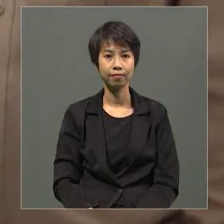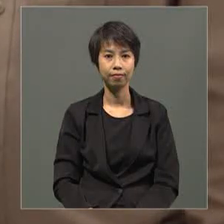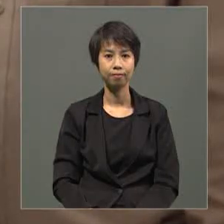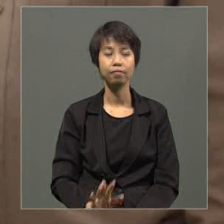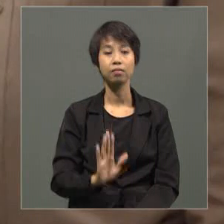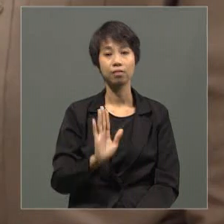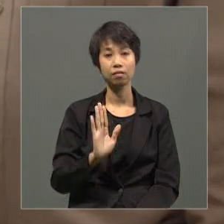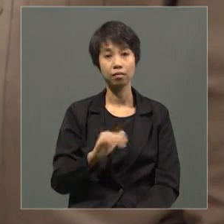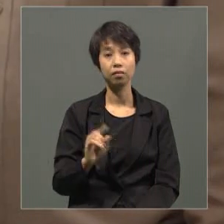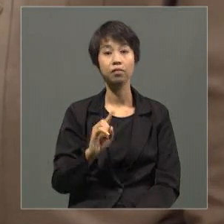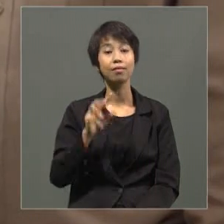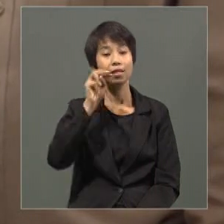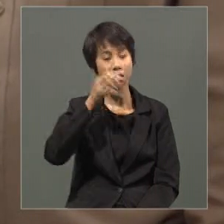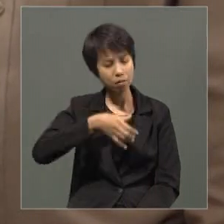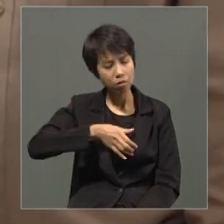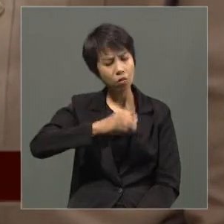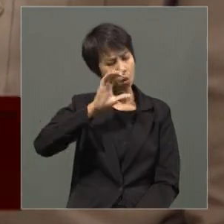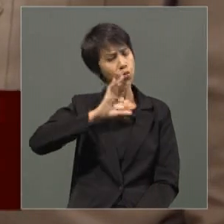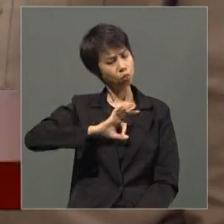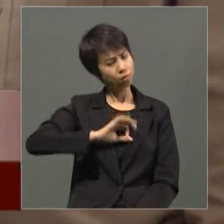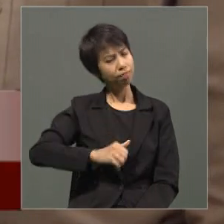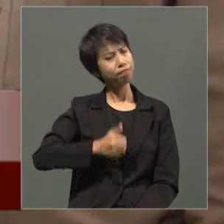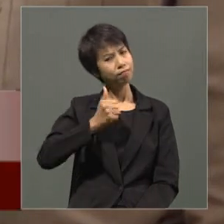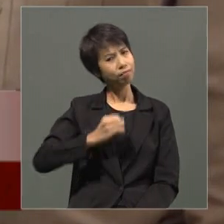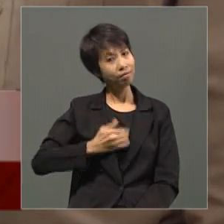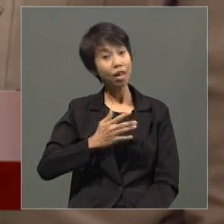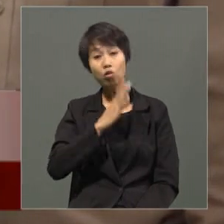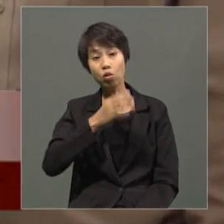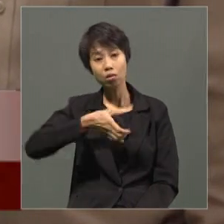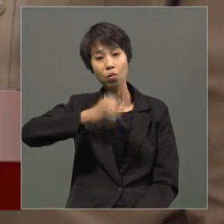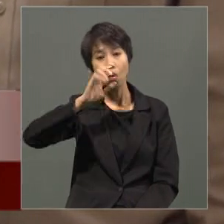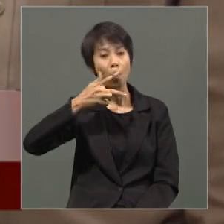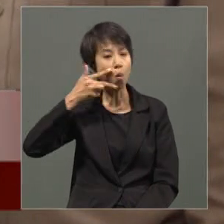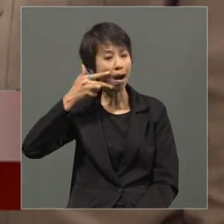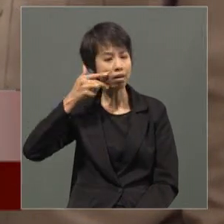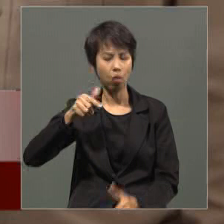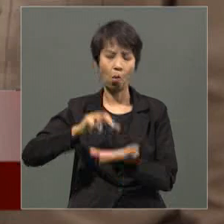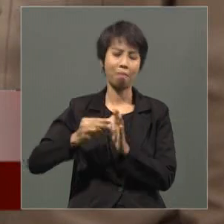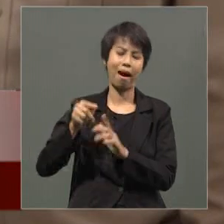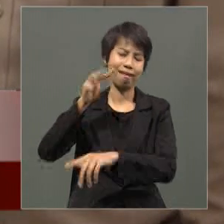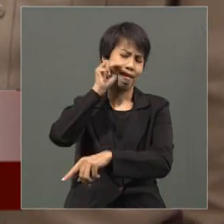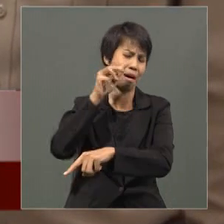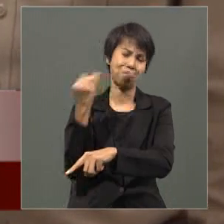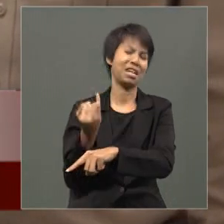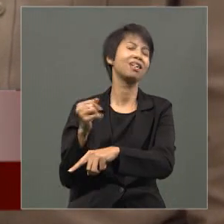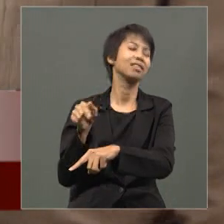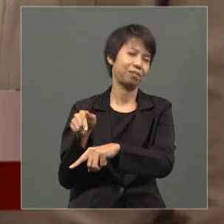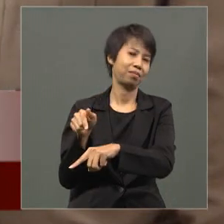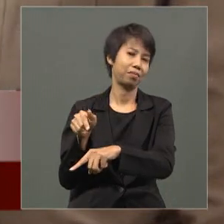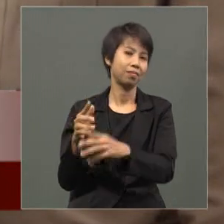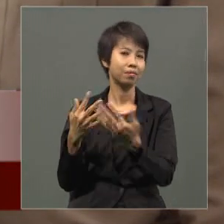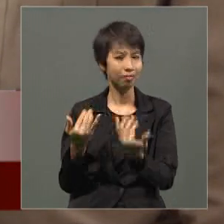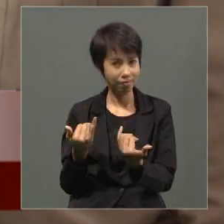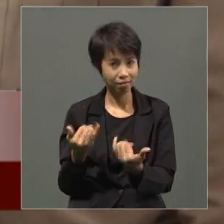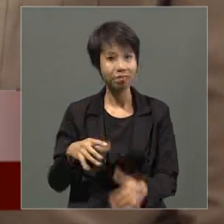ต้องถือว่ากินแล้วชื่นใจถ้าบอกว่ากินแล้วหวานนี่แสดงว่าน้ำไม่บริสุทธิ์นะครับการประป